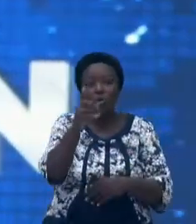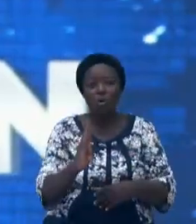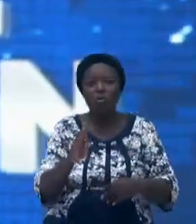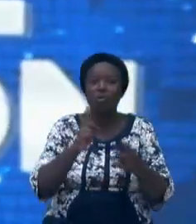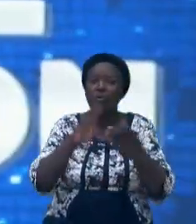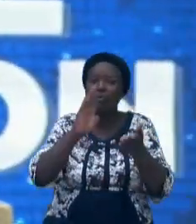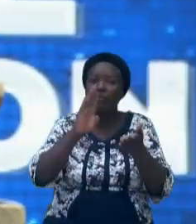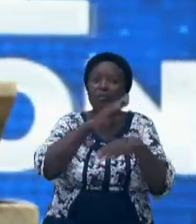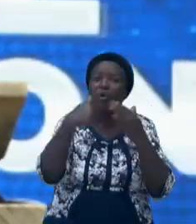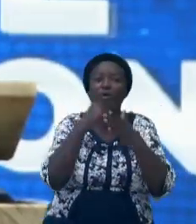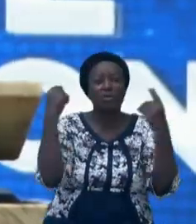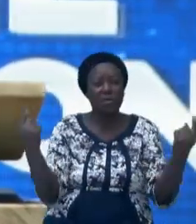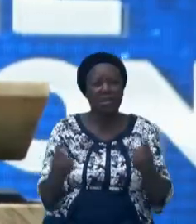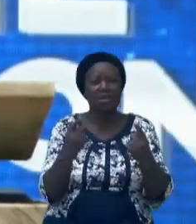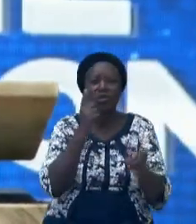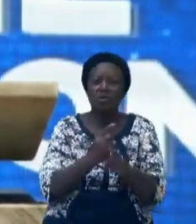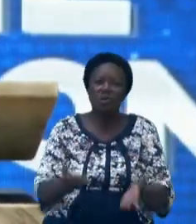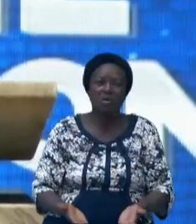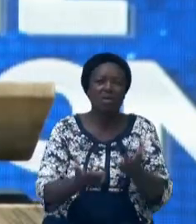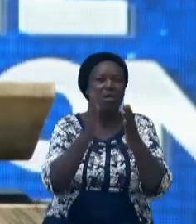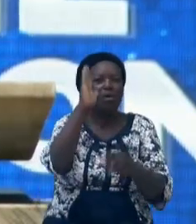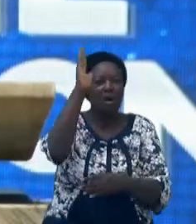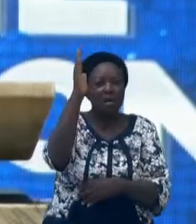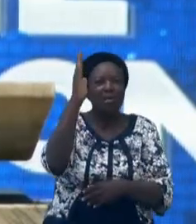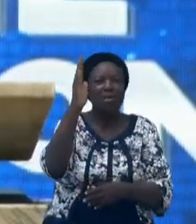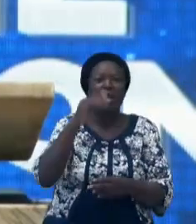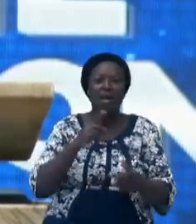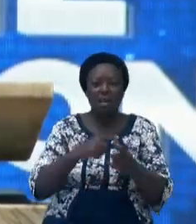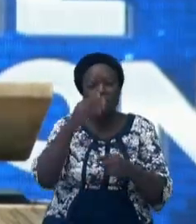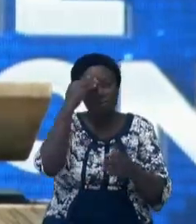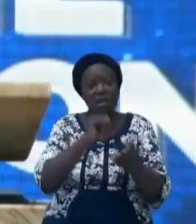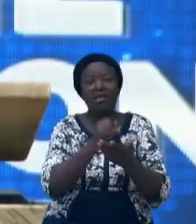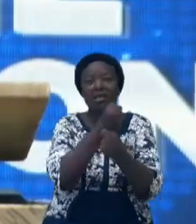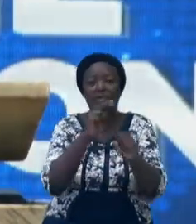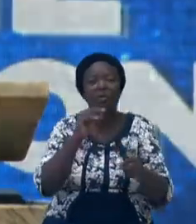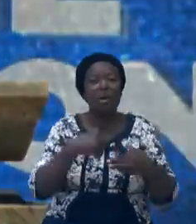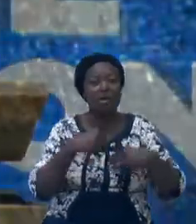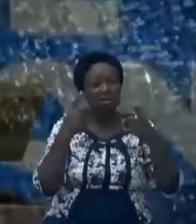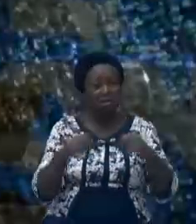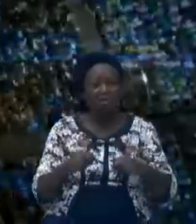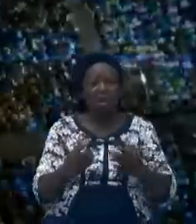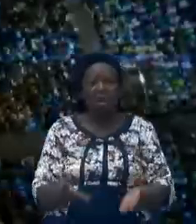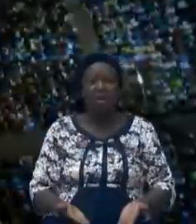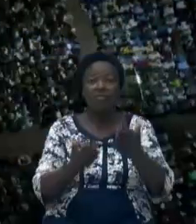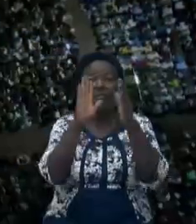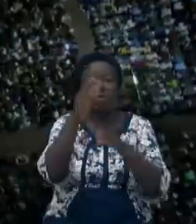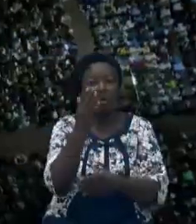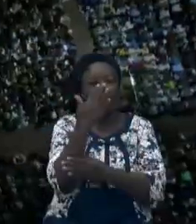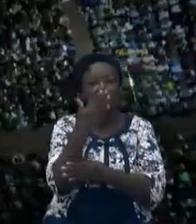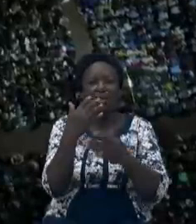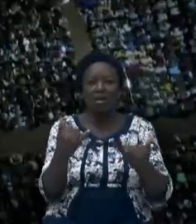sens tu veux qu'ils pardonnent tout péché pas tous des lèvres seulement la main le salut viendra